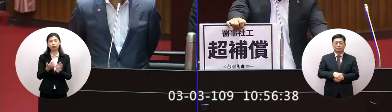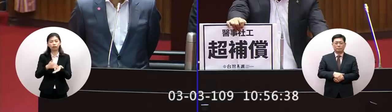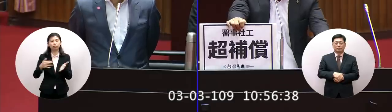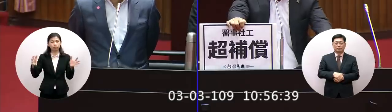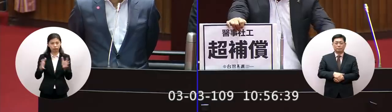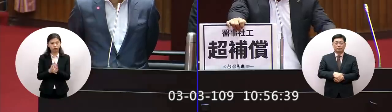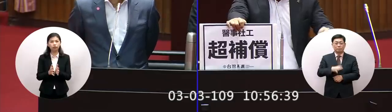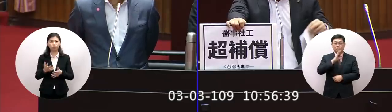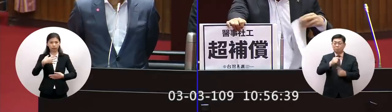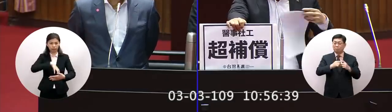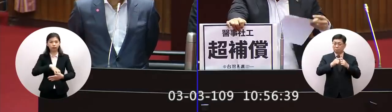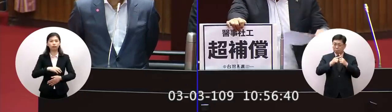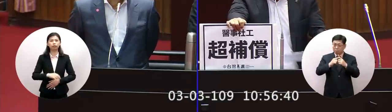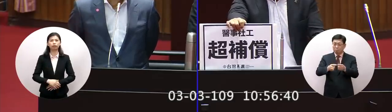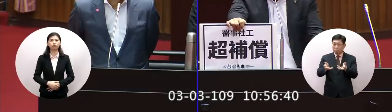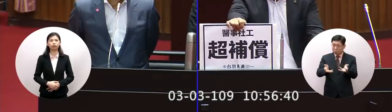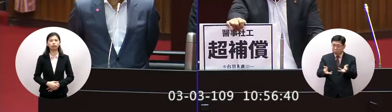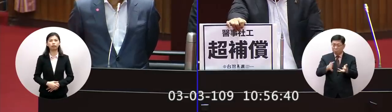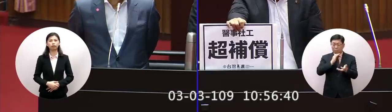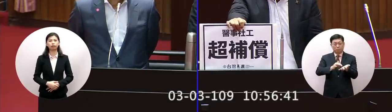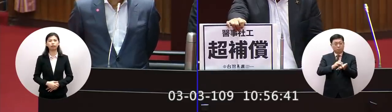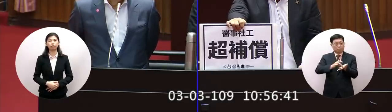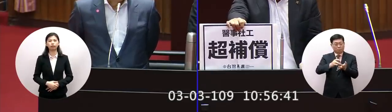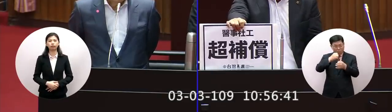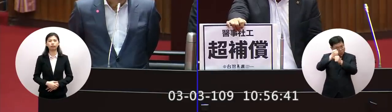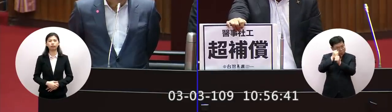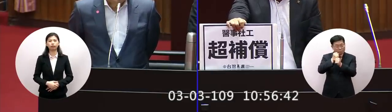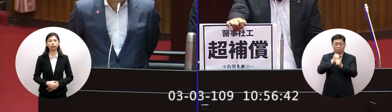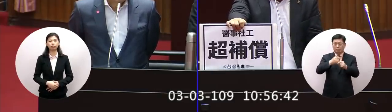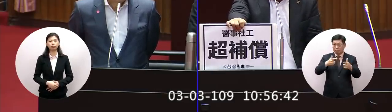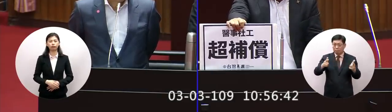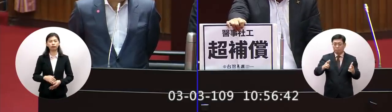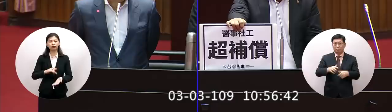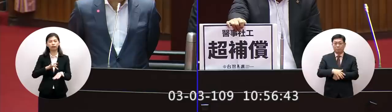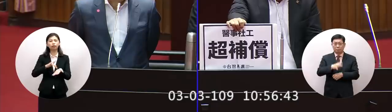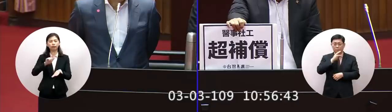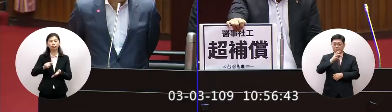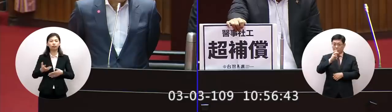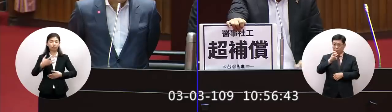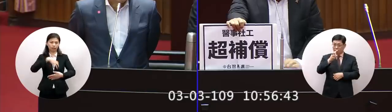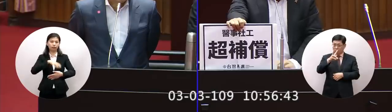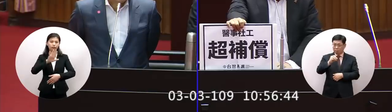目里面。 临床呐、啊，是不是药事检验呐、啊？好， 药事检都会在